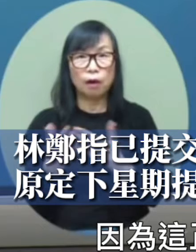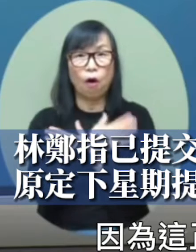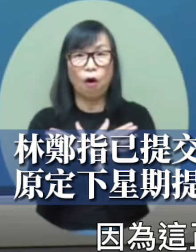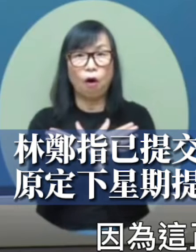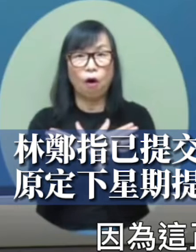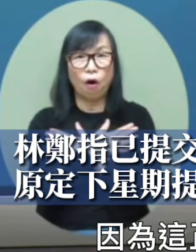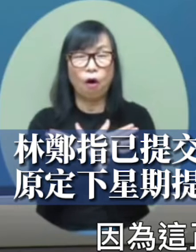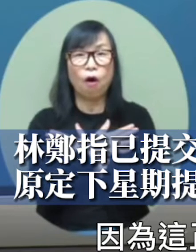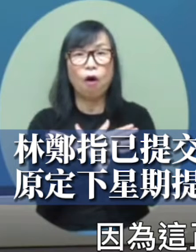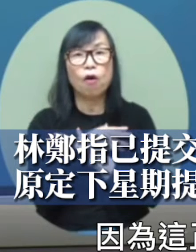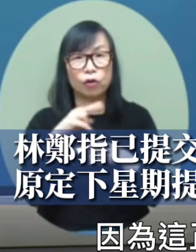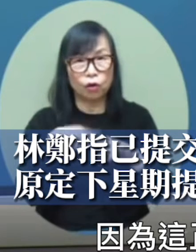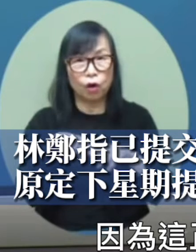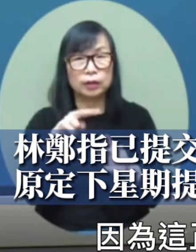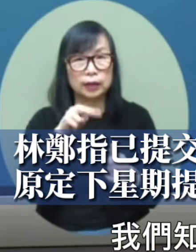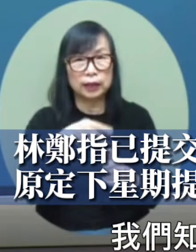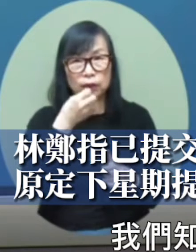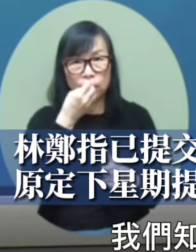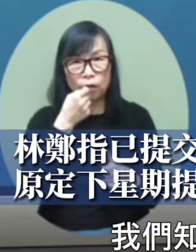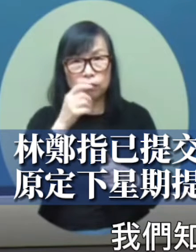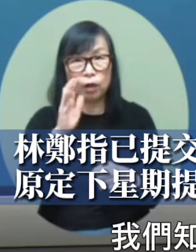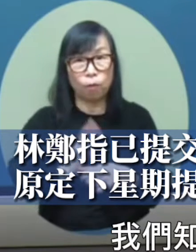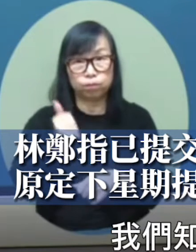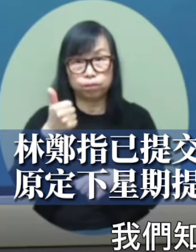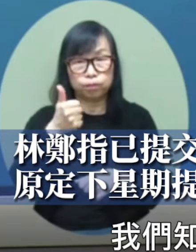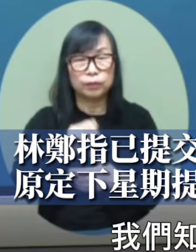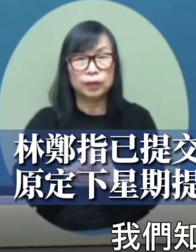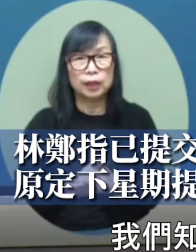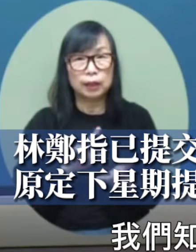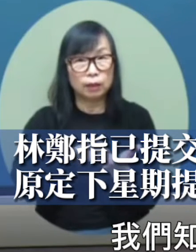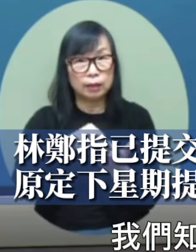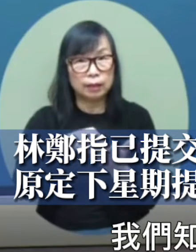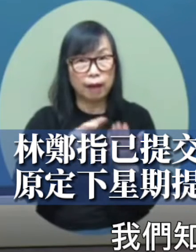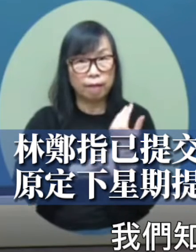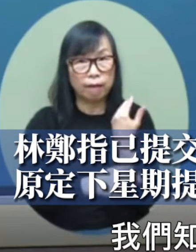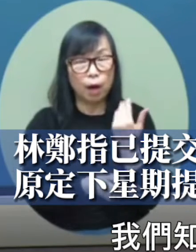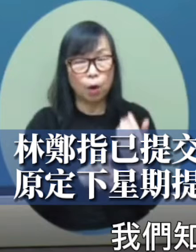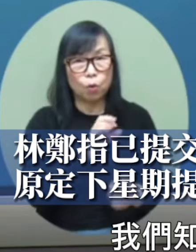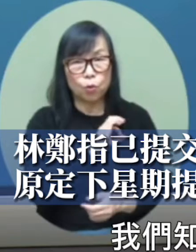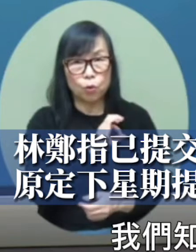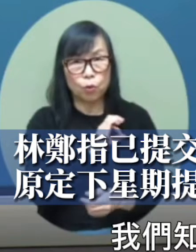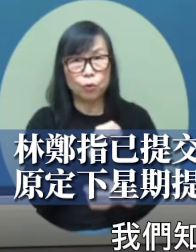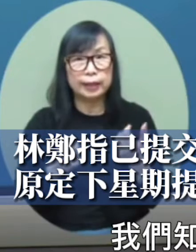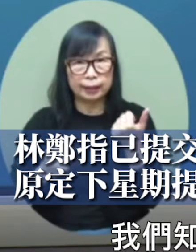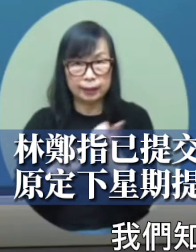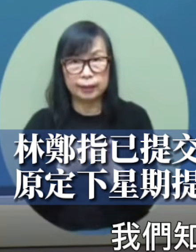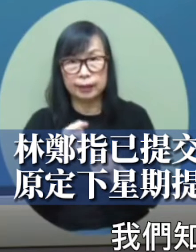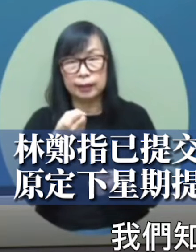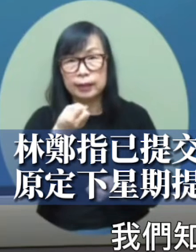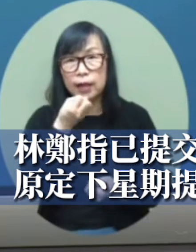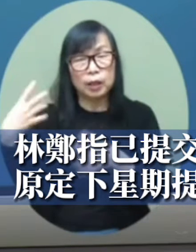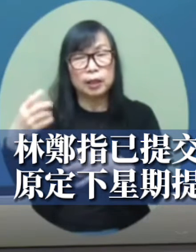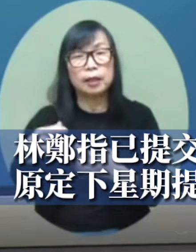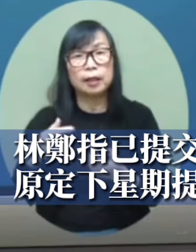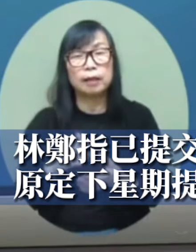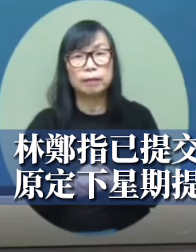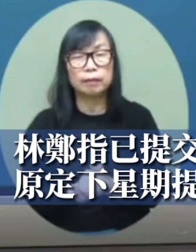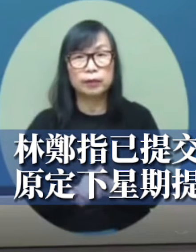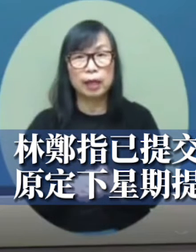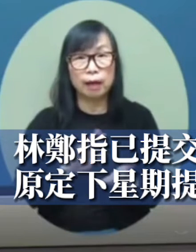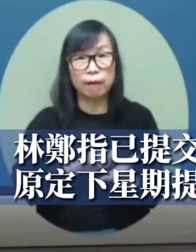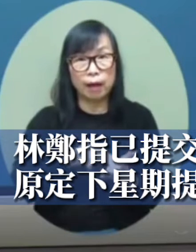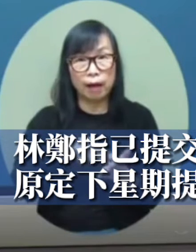港之後的選舉制度的優勢了。我們知道這個立法會是會支持特區政府施政的，因為立